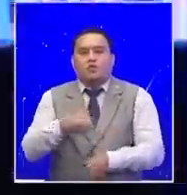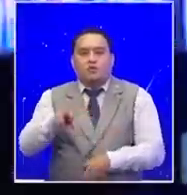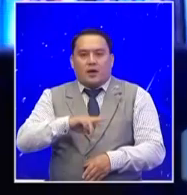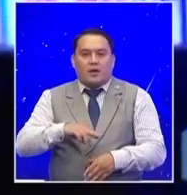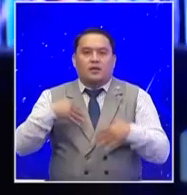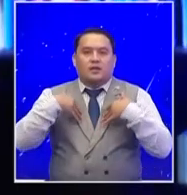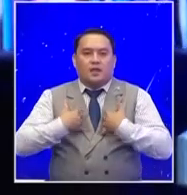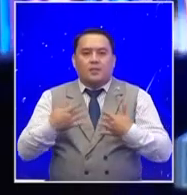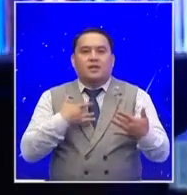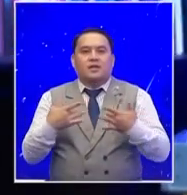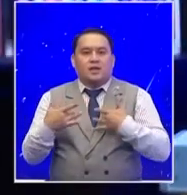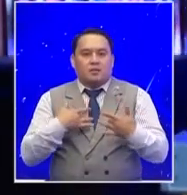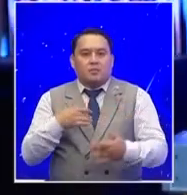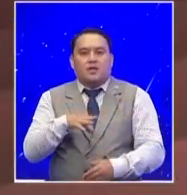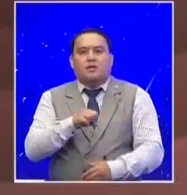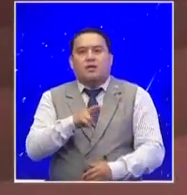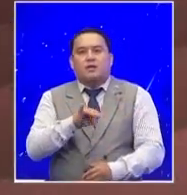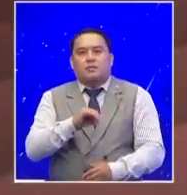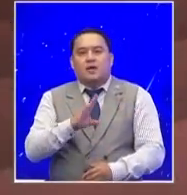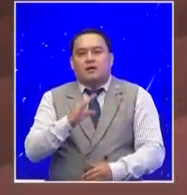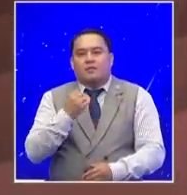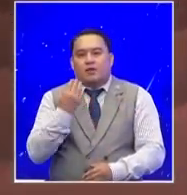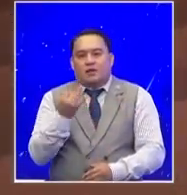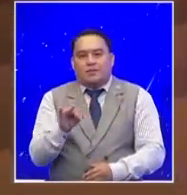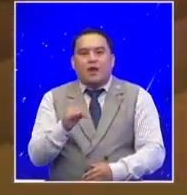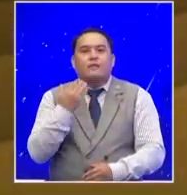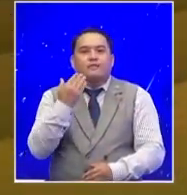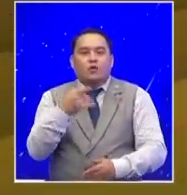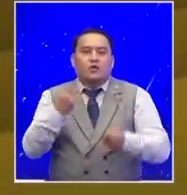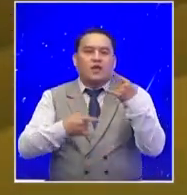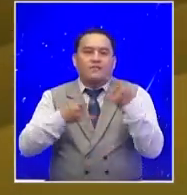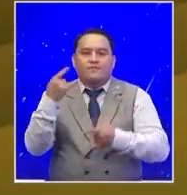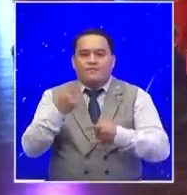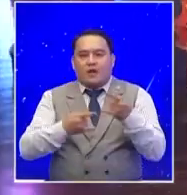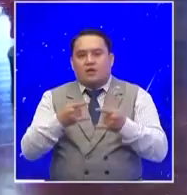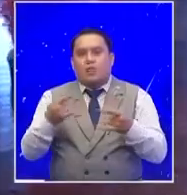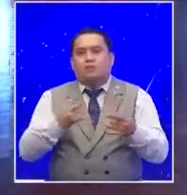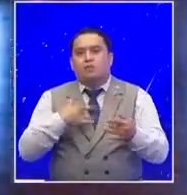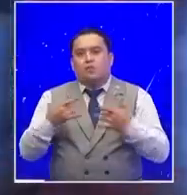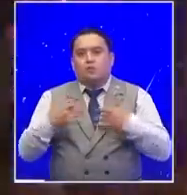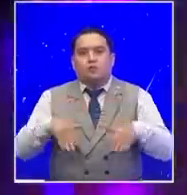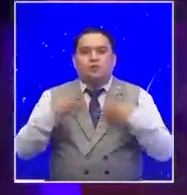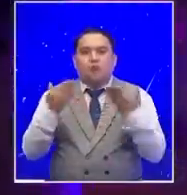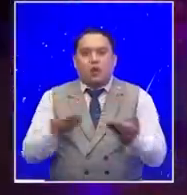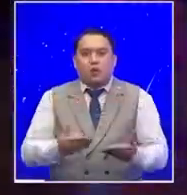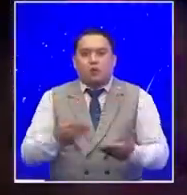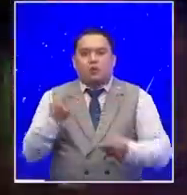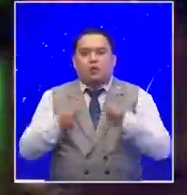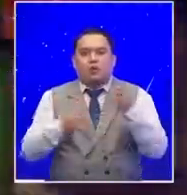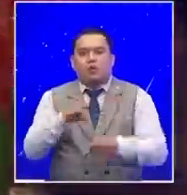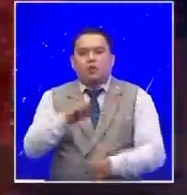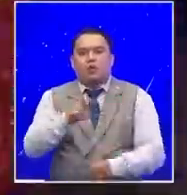имени Суинбая и драматического театра имени Бекенримовой. Телевизионная версия концерта будет представлена в ближайшие дни